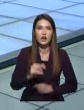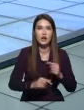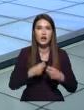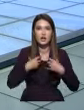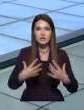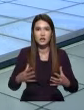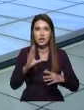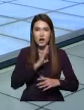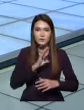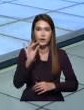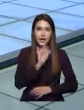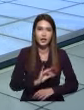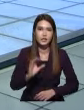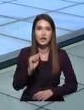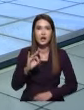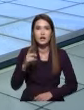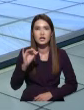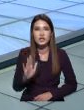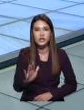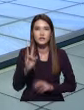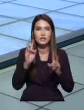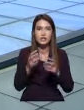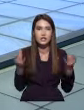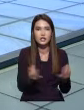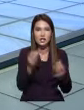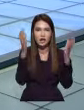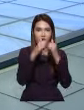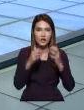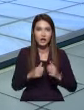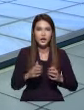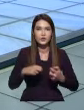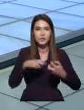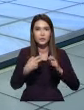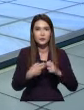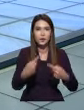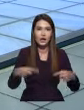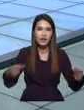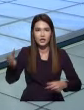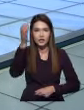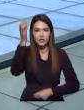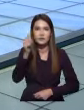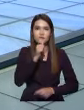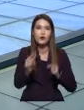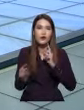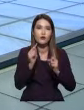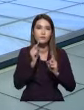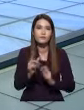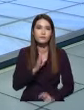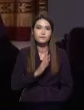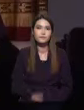өтті. Сондай-ақ тарих және архив атты тың деректерді анықтау және зерттеу мәселесі бойынша ғылыми тәжірибелік конференция